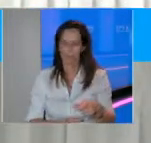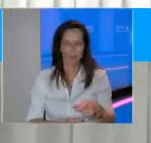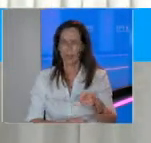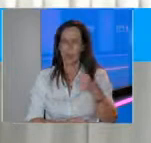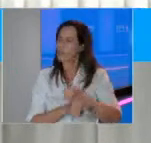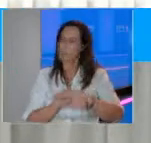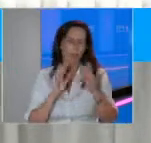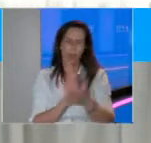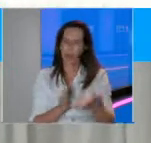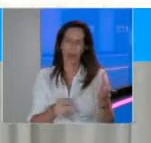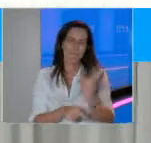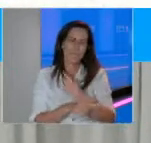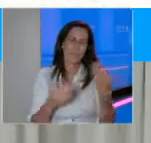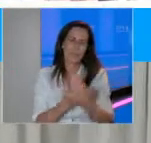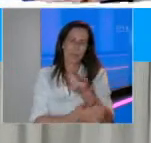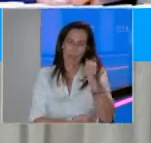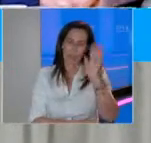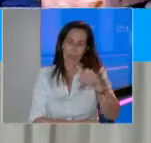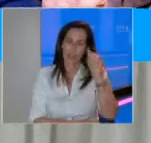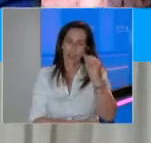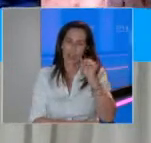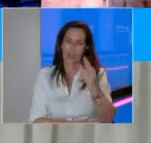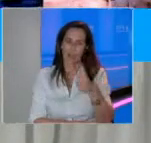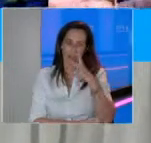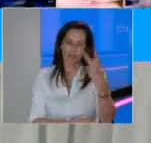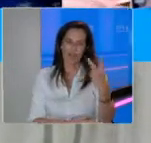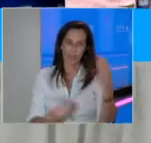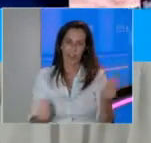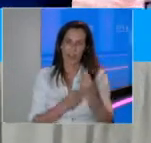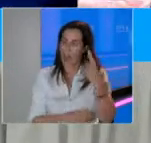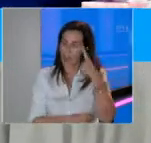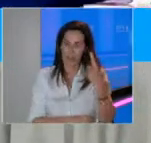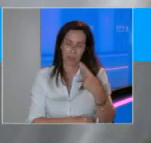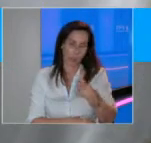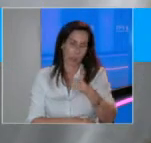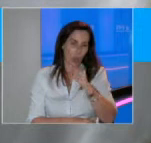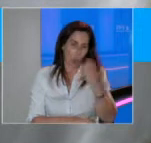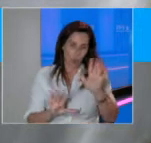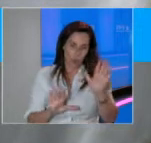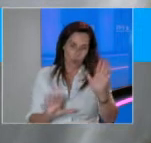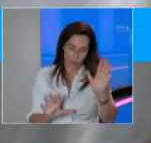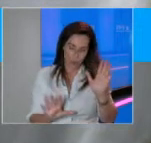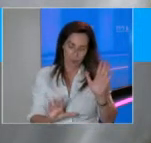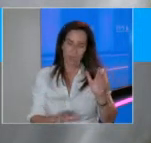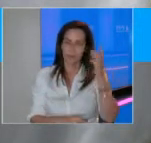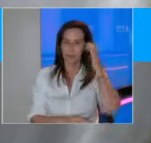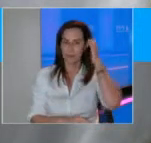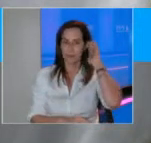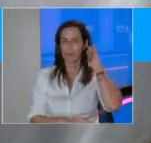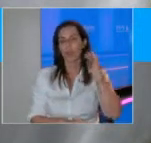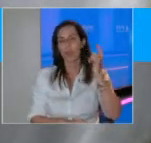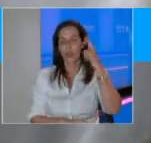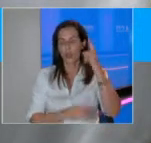שם בשיטות, הפייק ניוס חוגג, ואתמול באמת גבי אשכנזי ראה שני דברים. לדעתי, אני לא רוצה להיות הפרשן שלו, למרות שמכניסתי לשם. אני